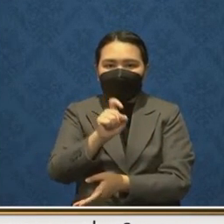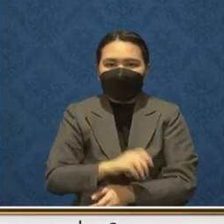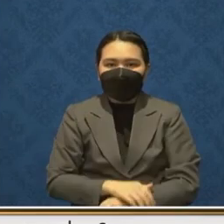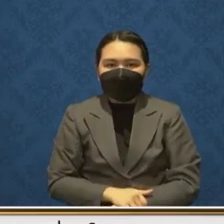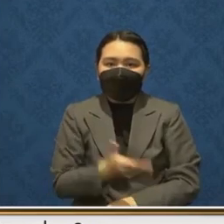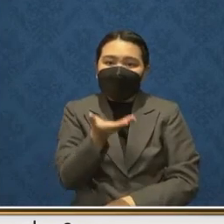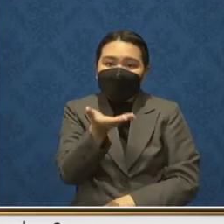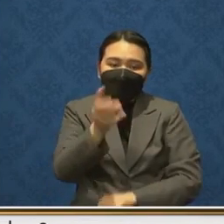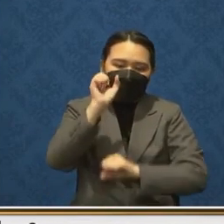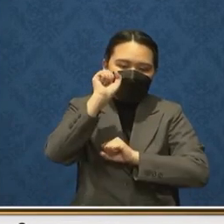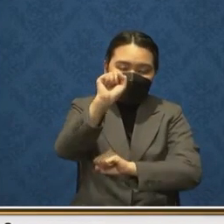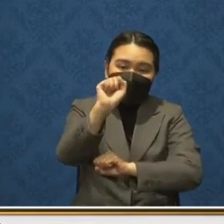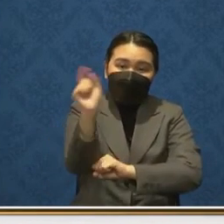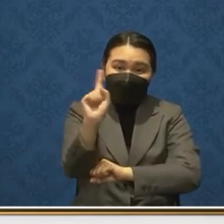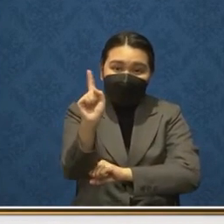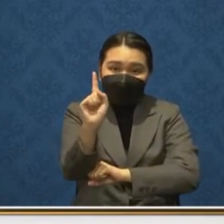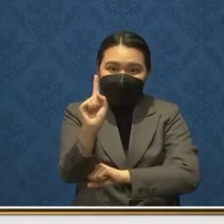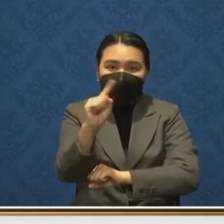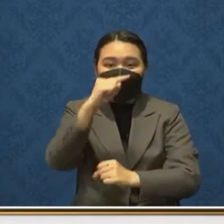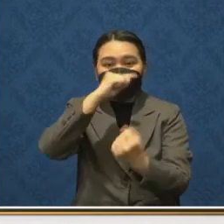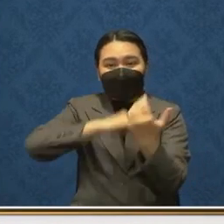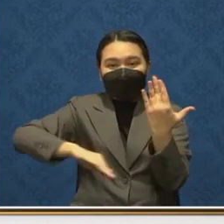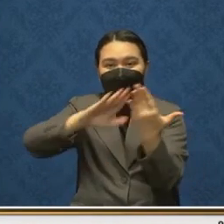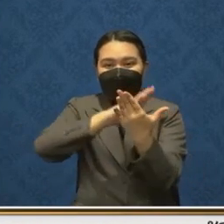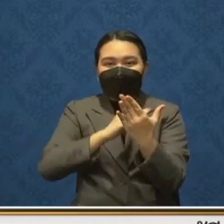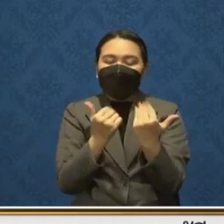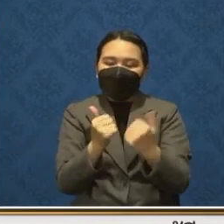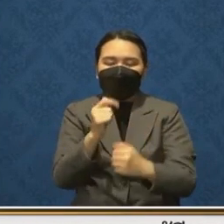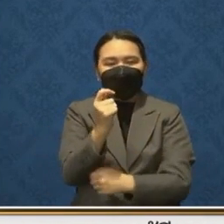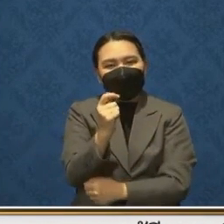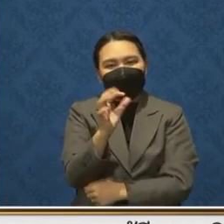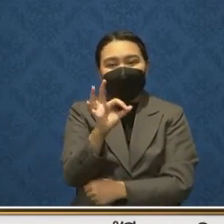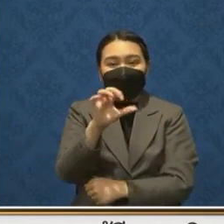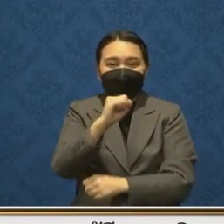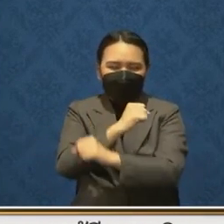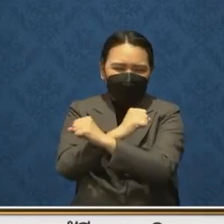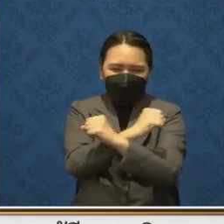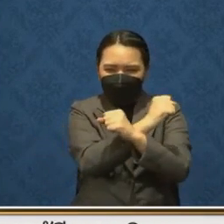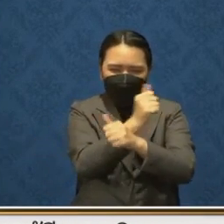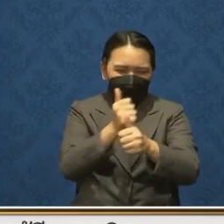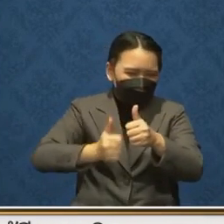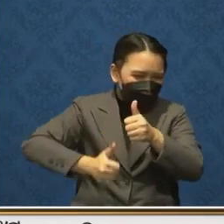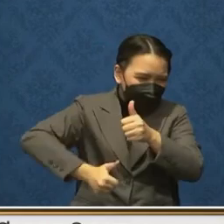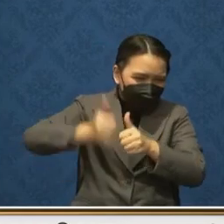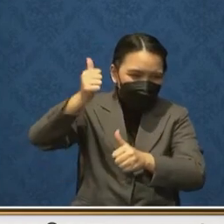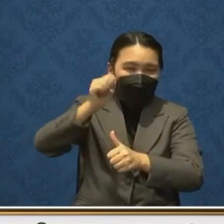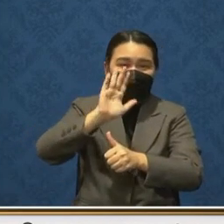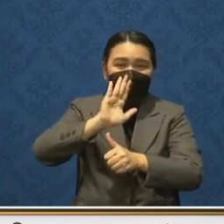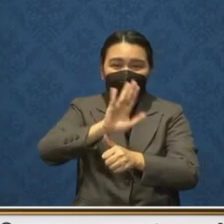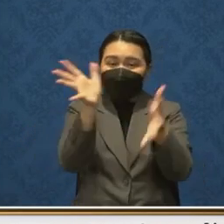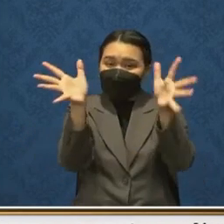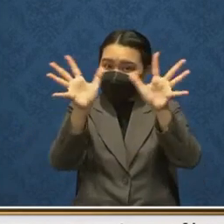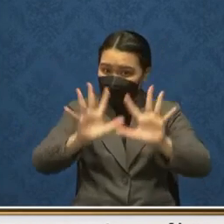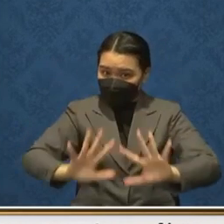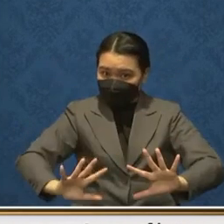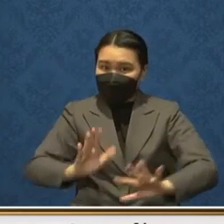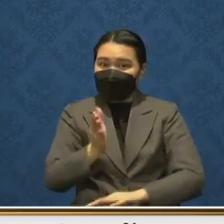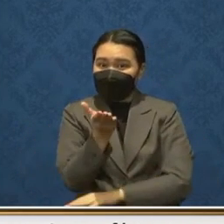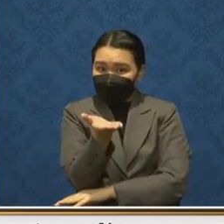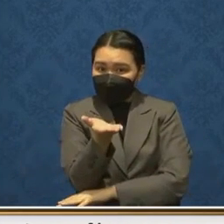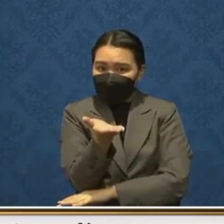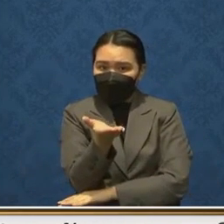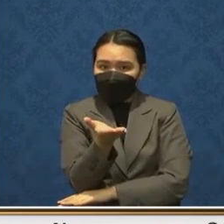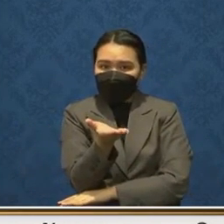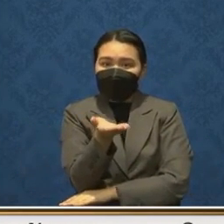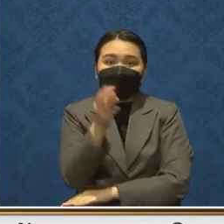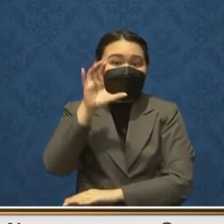ท่านกไปประกาศอีกยติดระดับคุมโลก เอเบ็ด ดีที่สุดใอาเซียนนี่ครั ขึ้นลกไปอะ หลอกรงนะครั